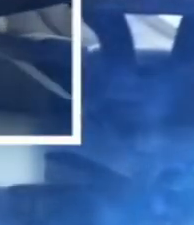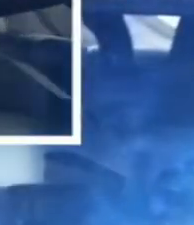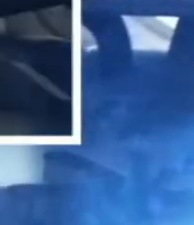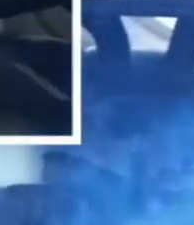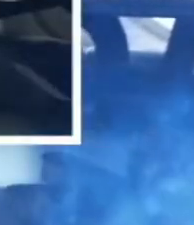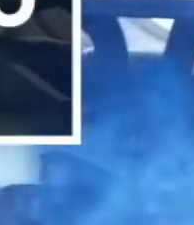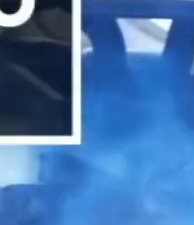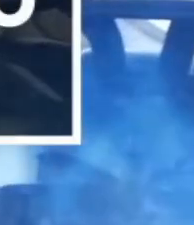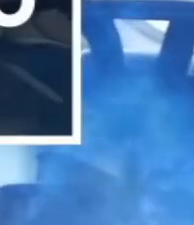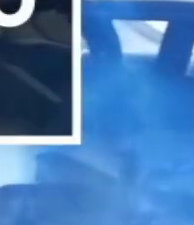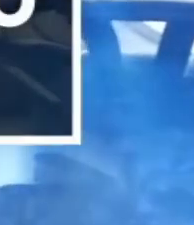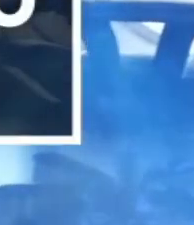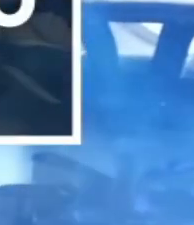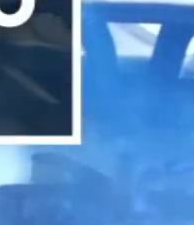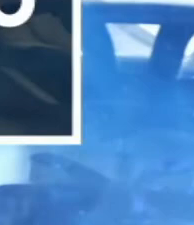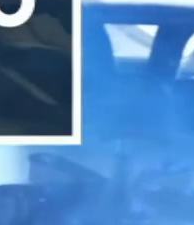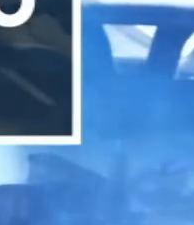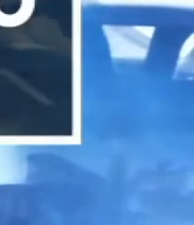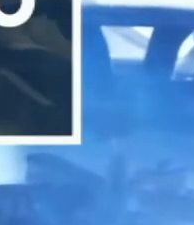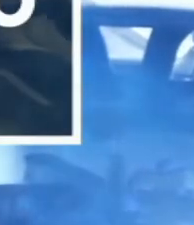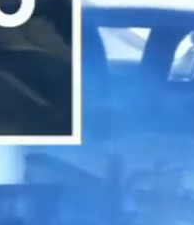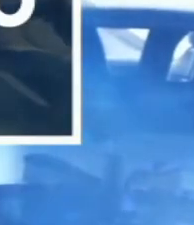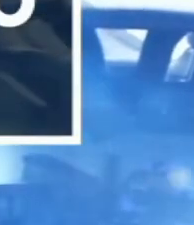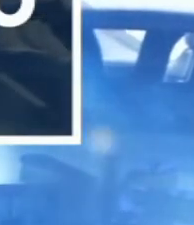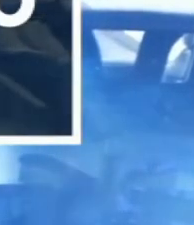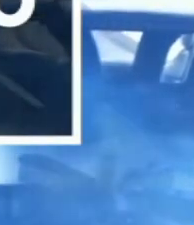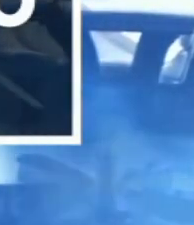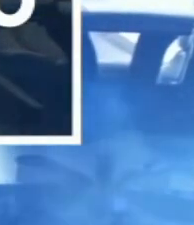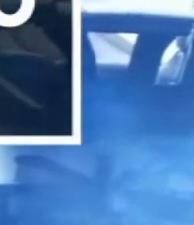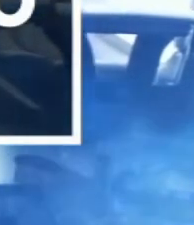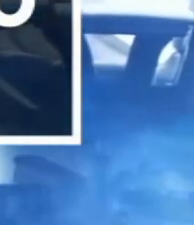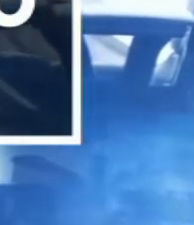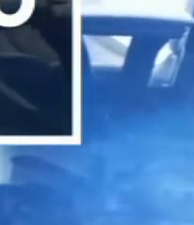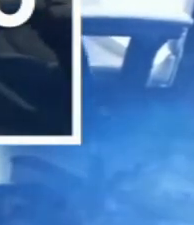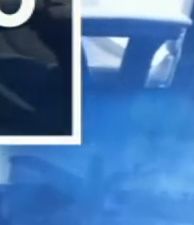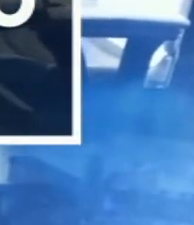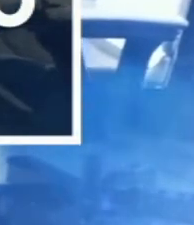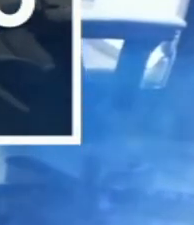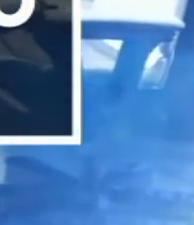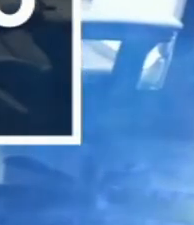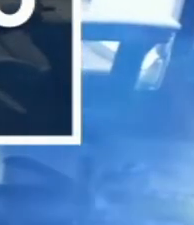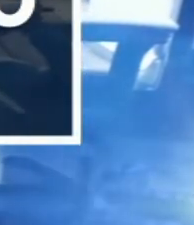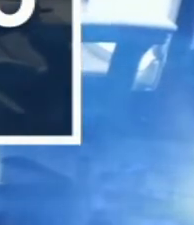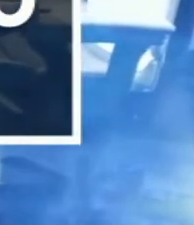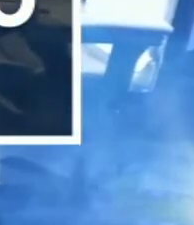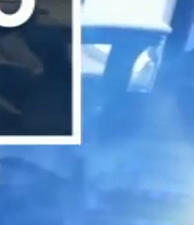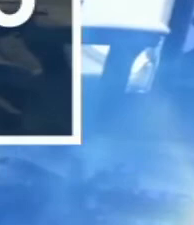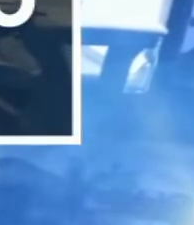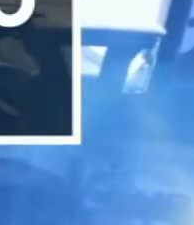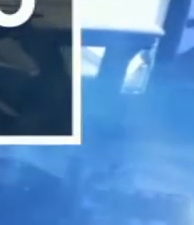حضورا، سمعنا واسألوا العلماء فجئنا لعلمهم الغزير